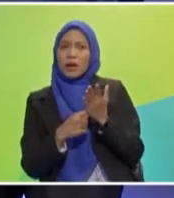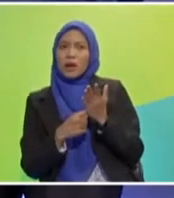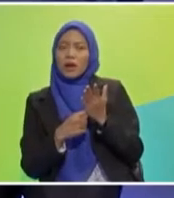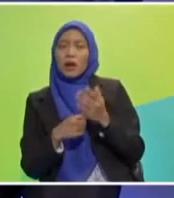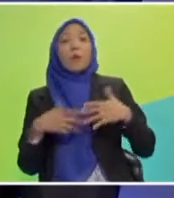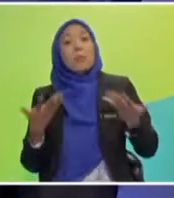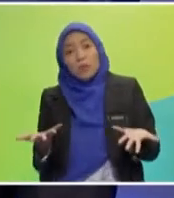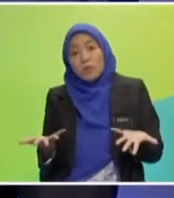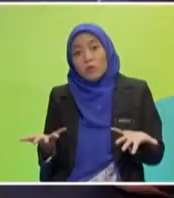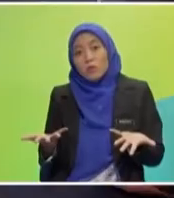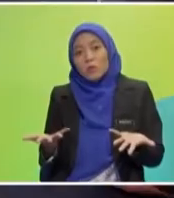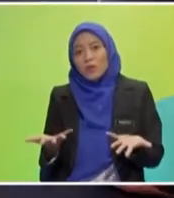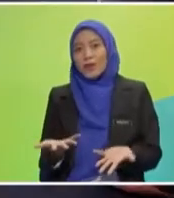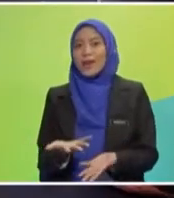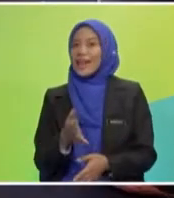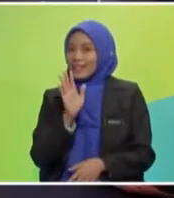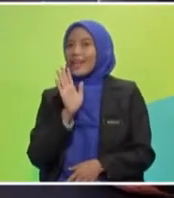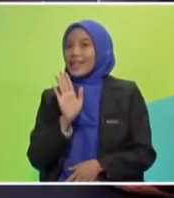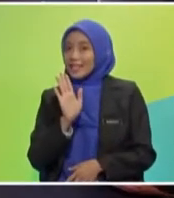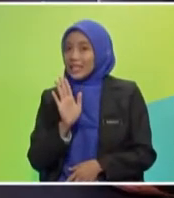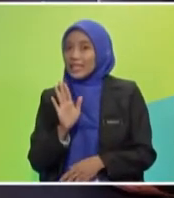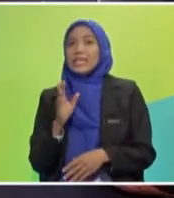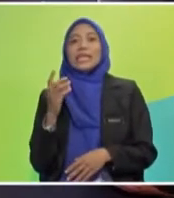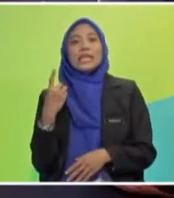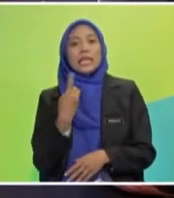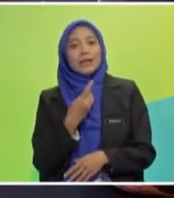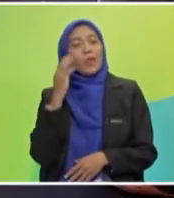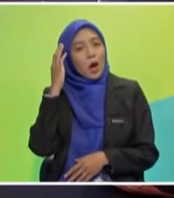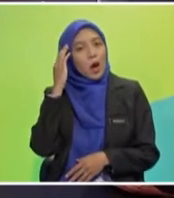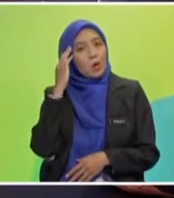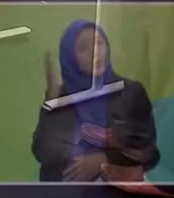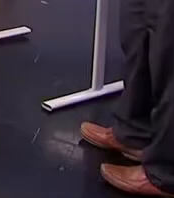apa yang berlaku cikgu? Nanti kita tahu. Jom.